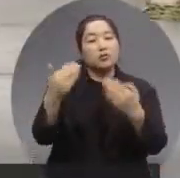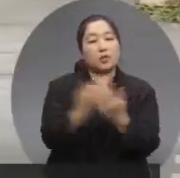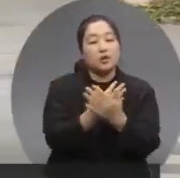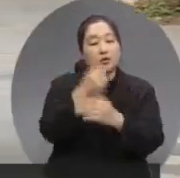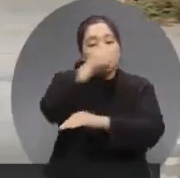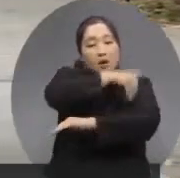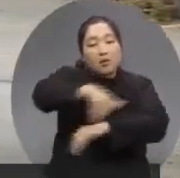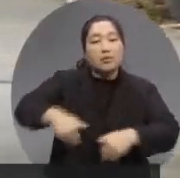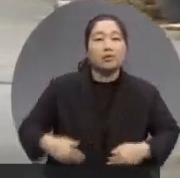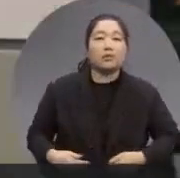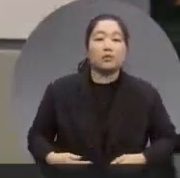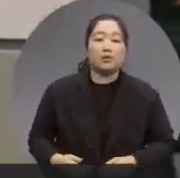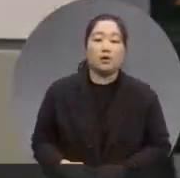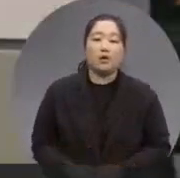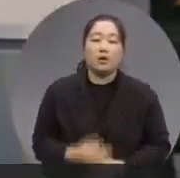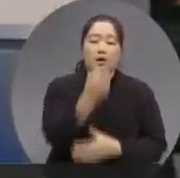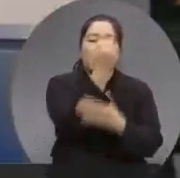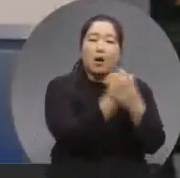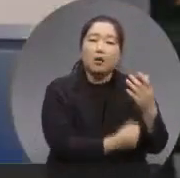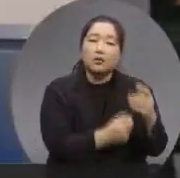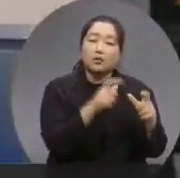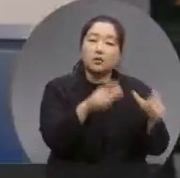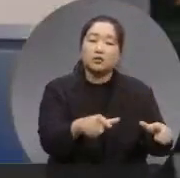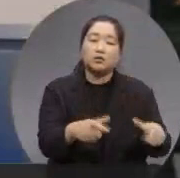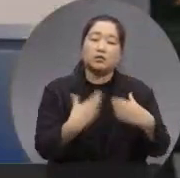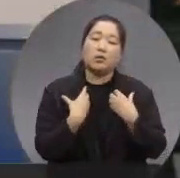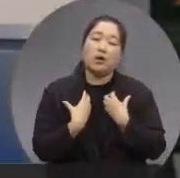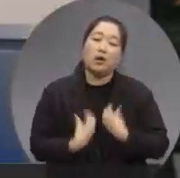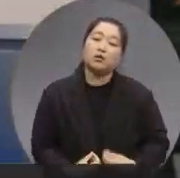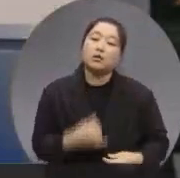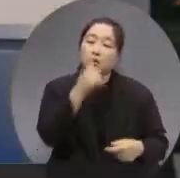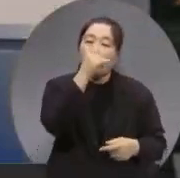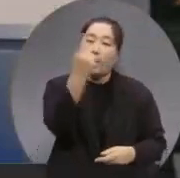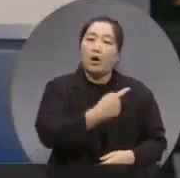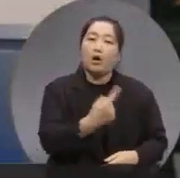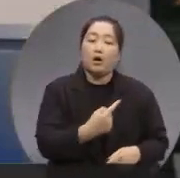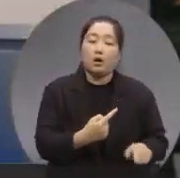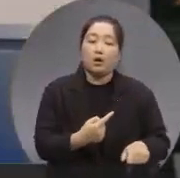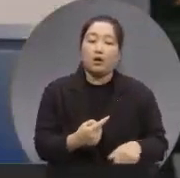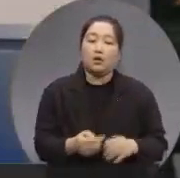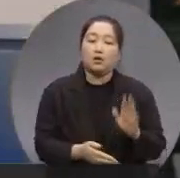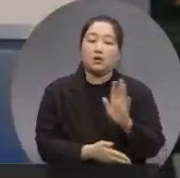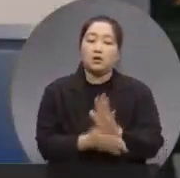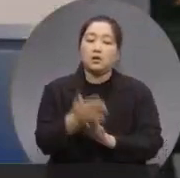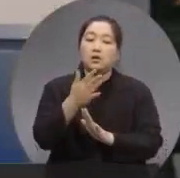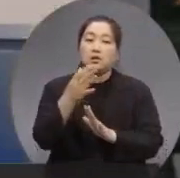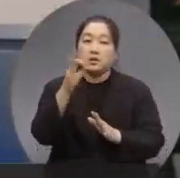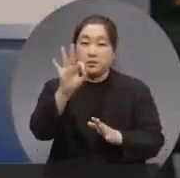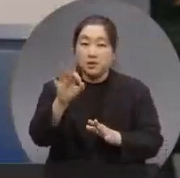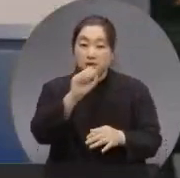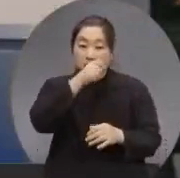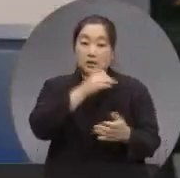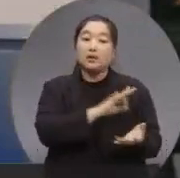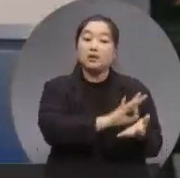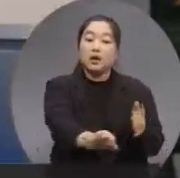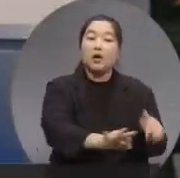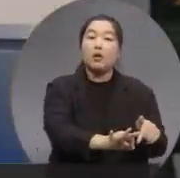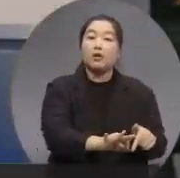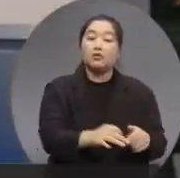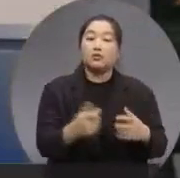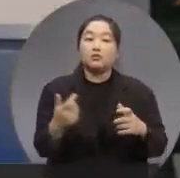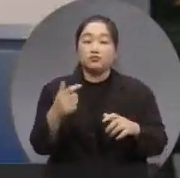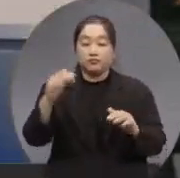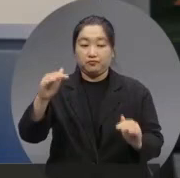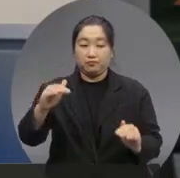필요해졌습니다. 낙후된 지역 주민들의 상실감도 있을 수 있으니까 시비를 우리 예산을 들여서라도